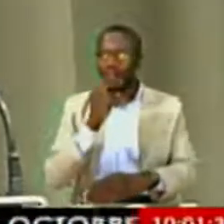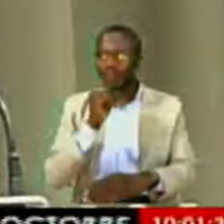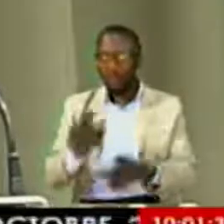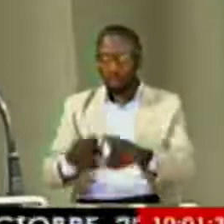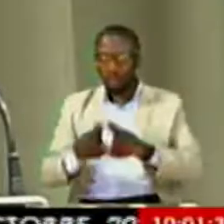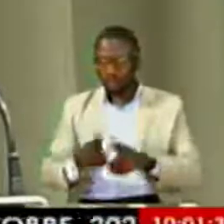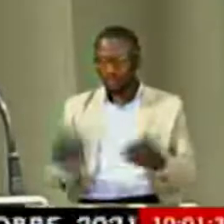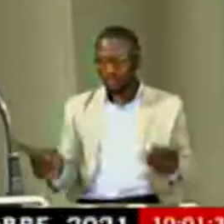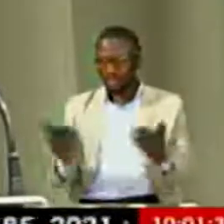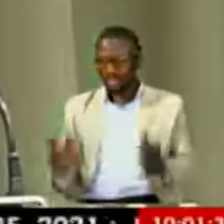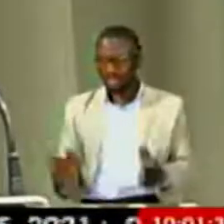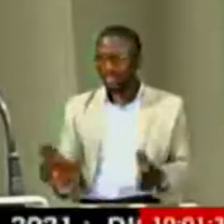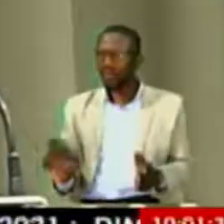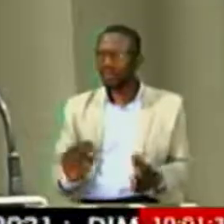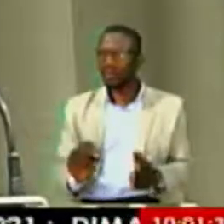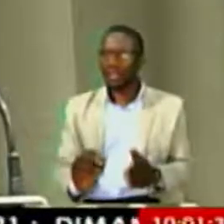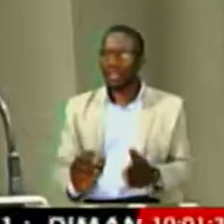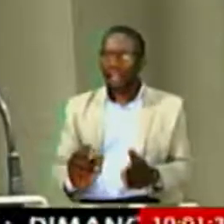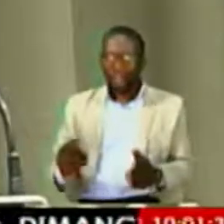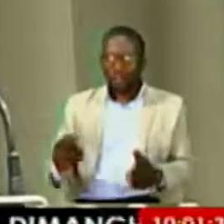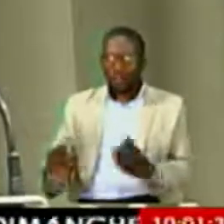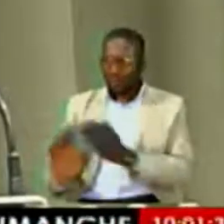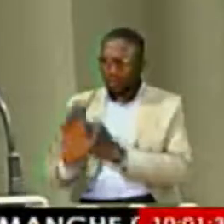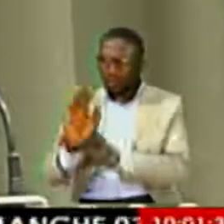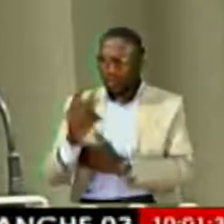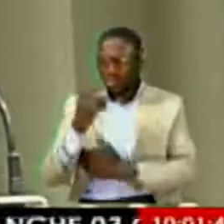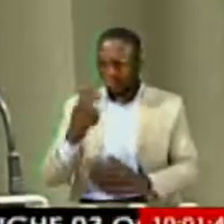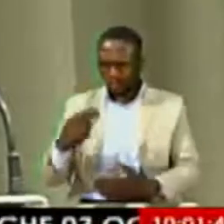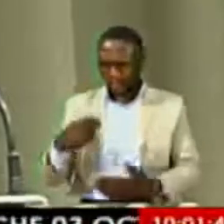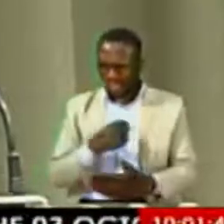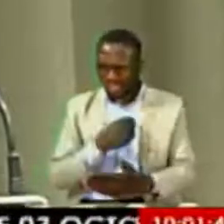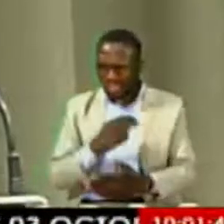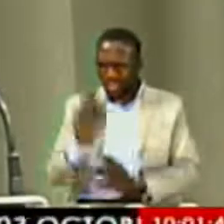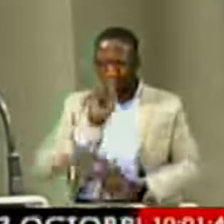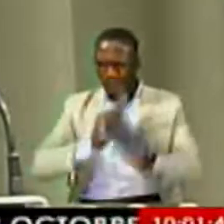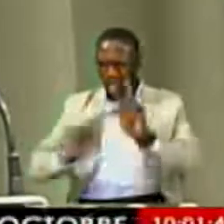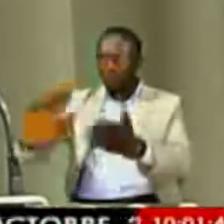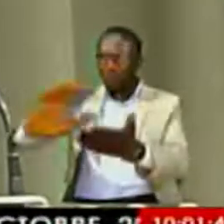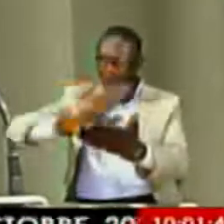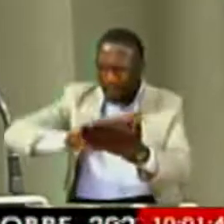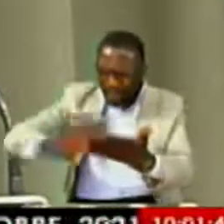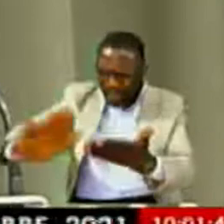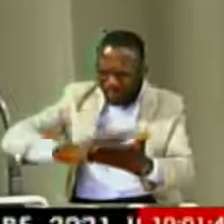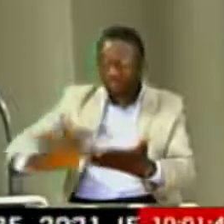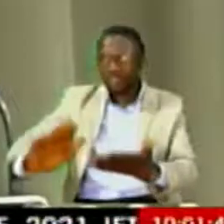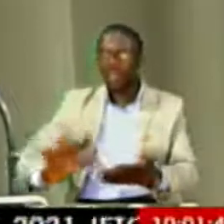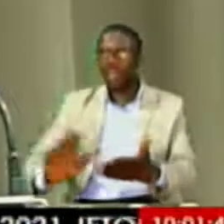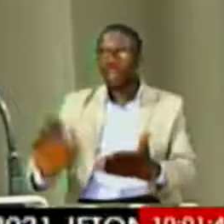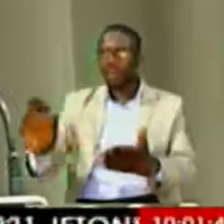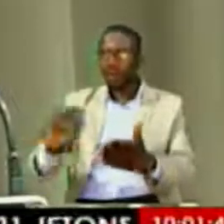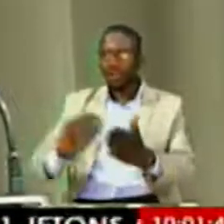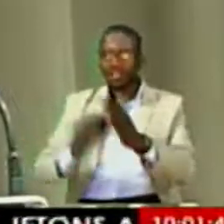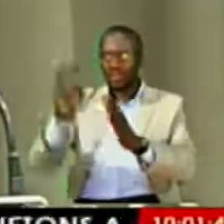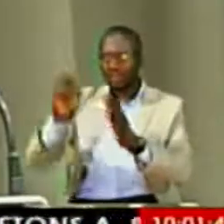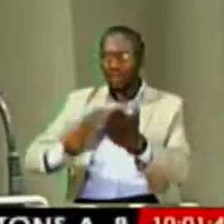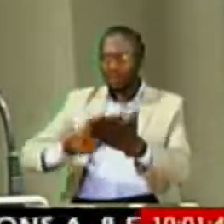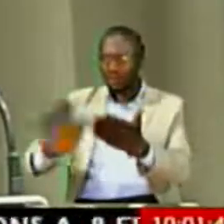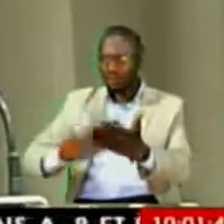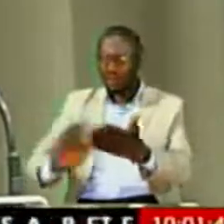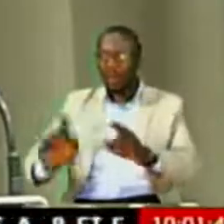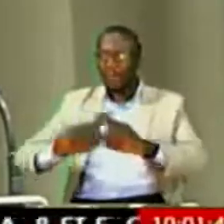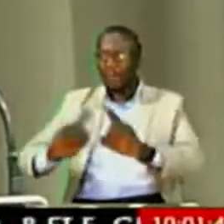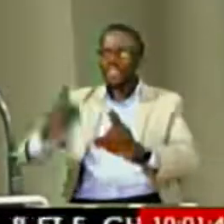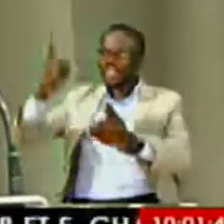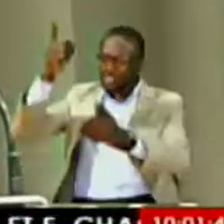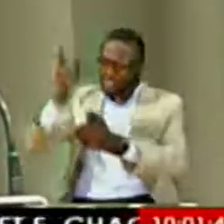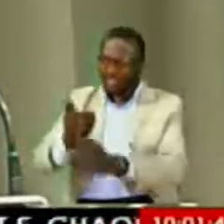sinners. Pardonné. God sees us forgiven. Non seulement pardonné, not only forgiven, mais justifié, but also